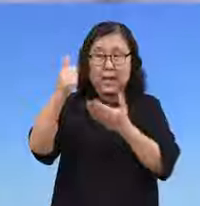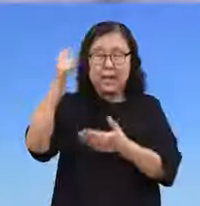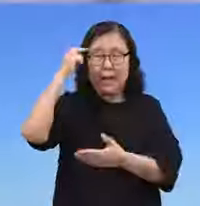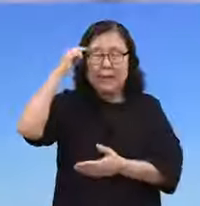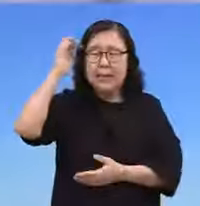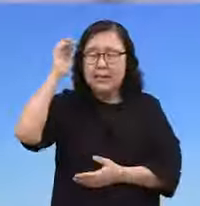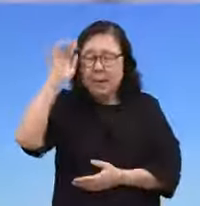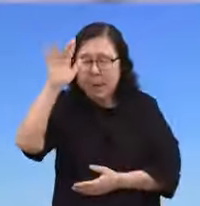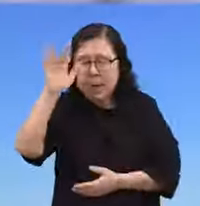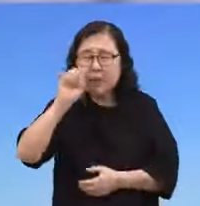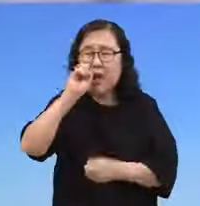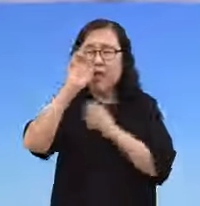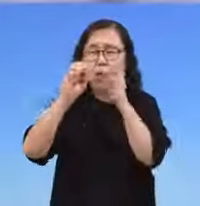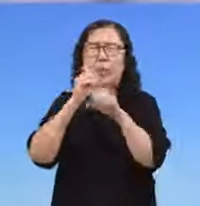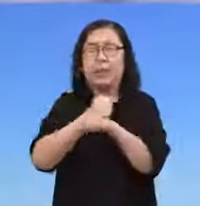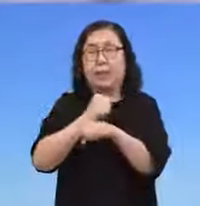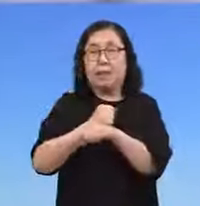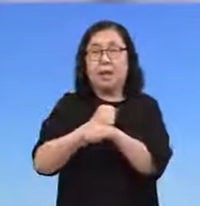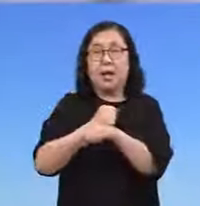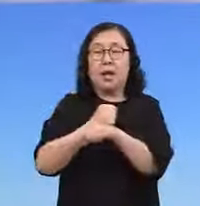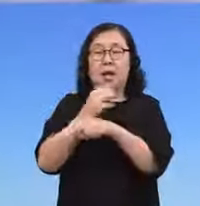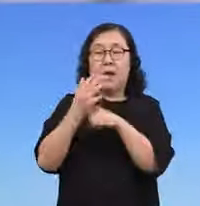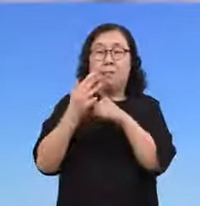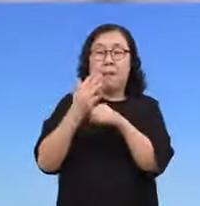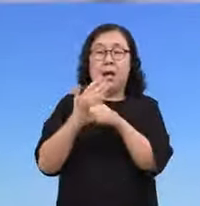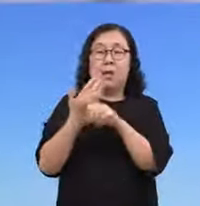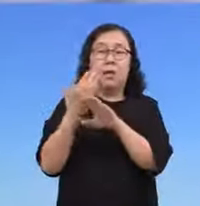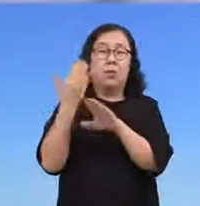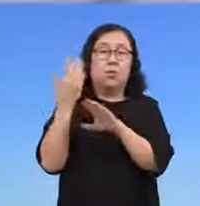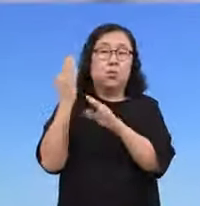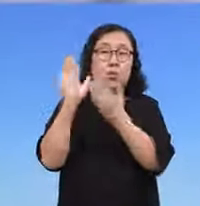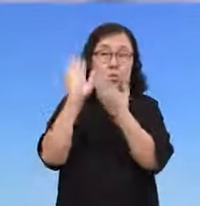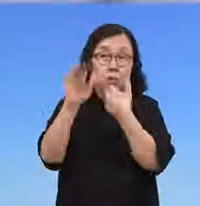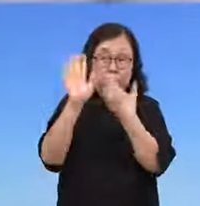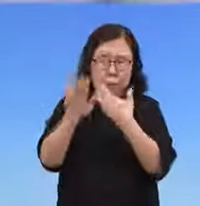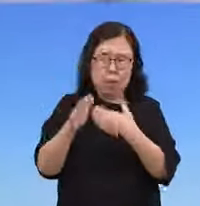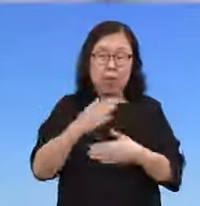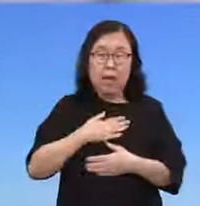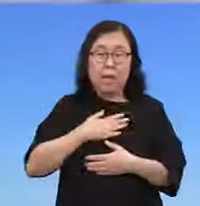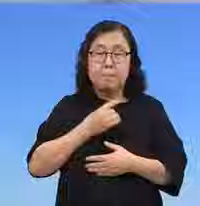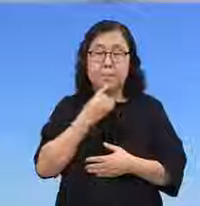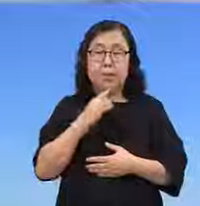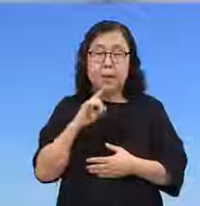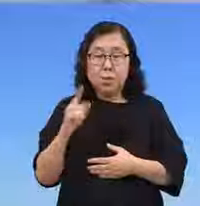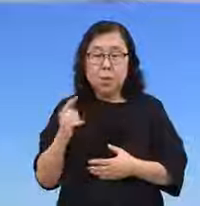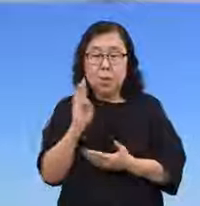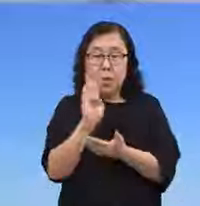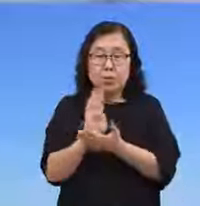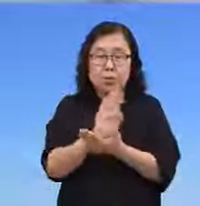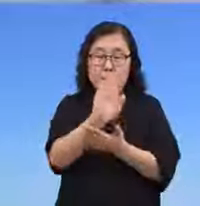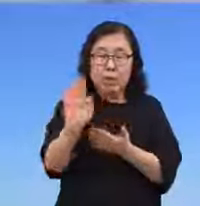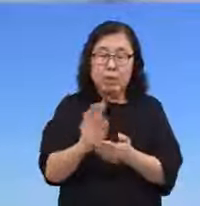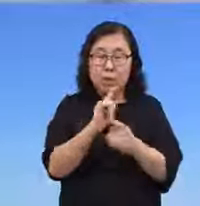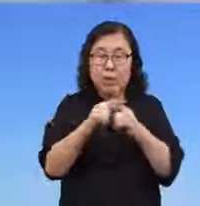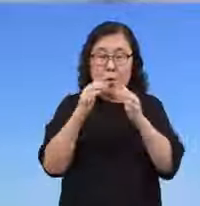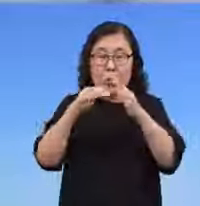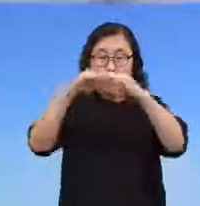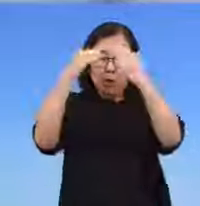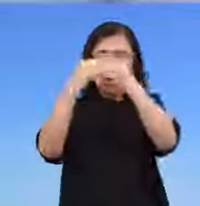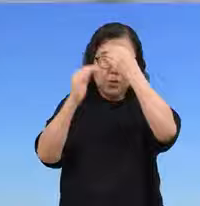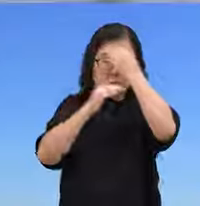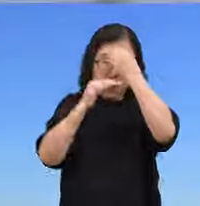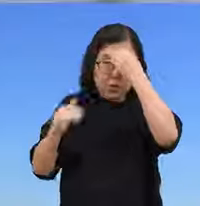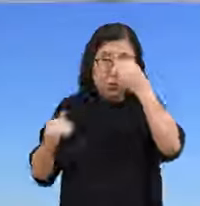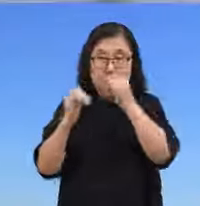사모합니다. 하나님, 또 다른 8년이 지나간 그 지점에 저뿐만 아니고 분당 우리에게